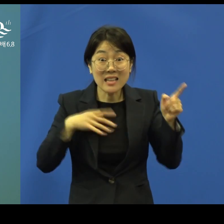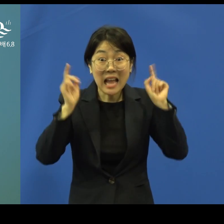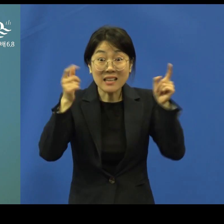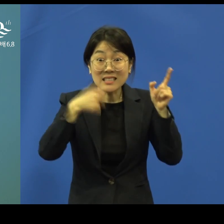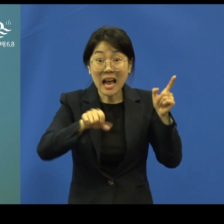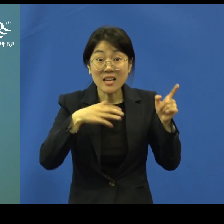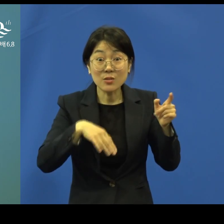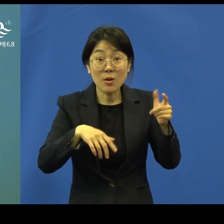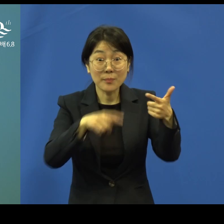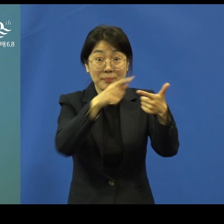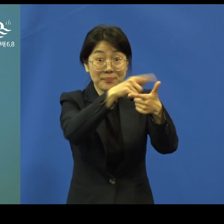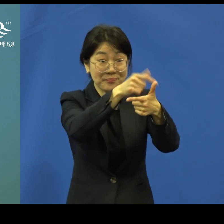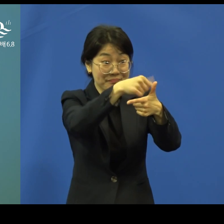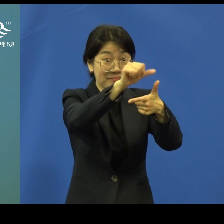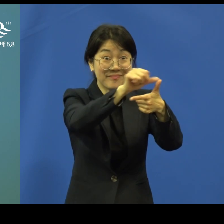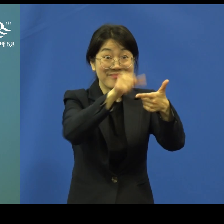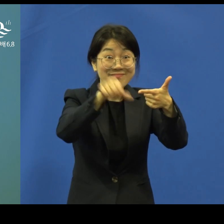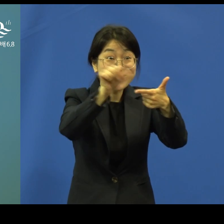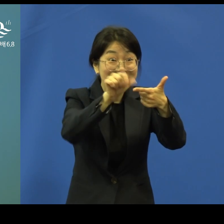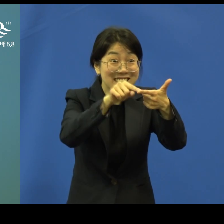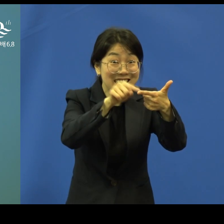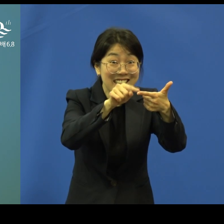사랑은 crazy love라고 얘기해요.